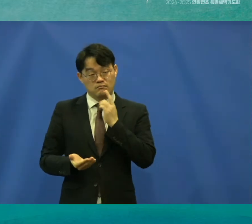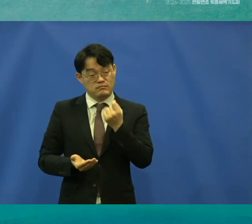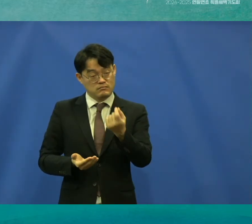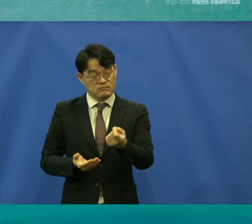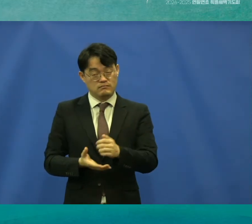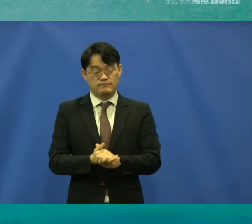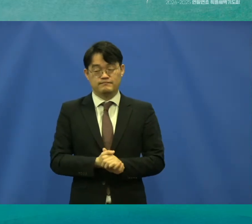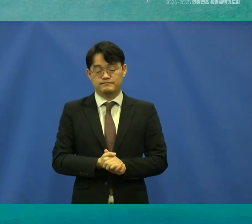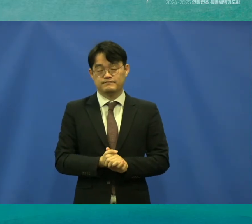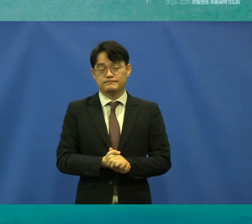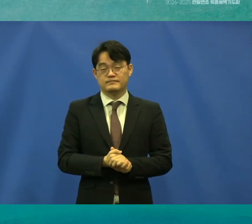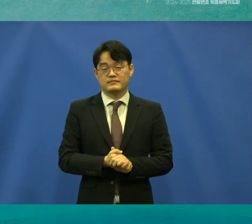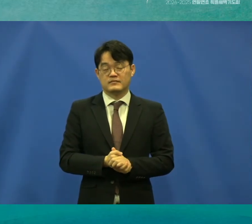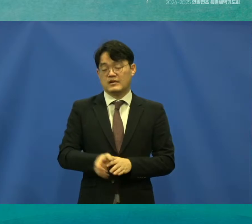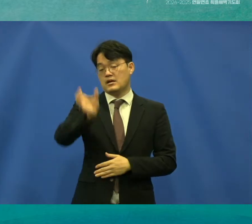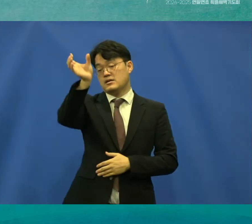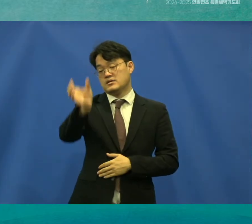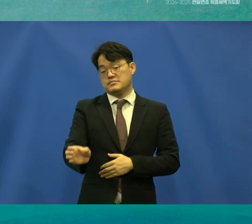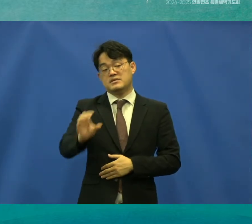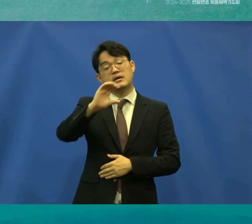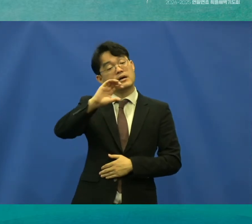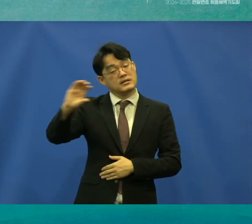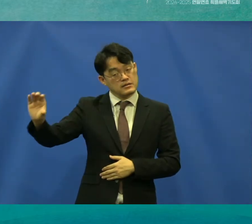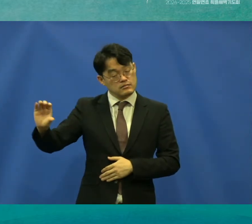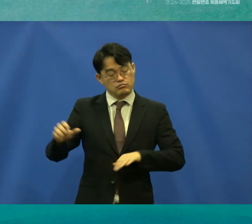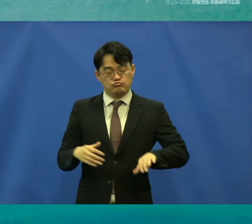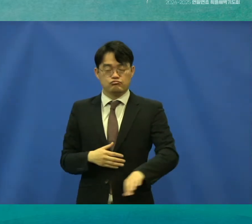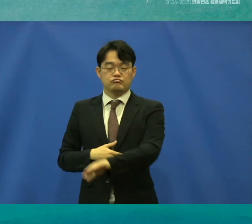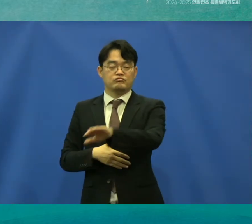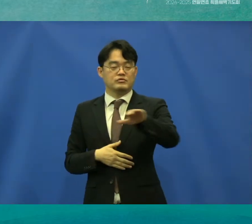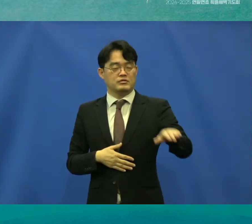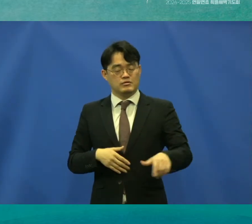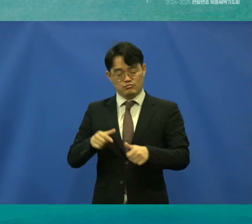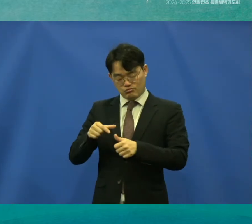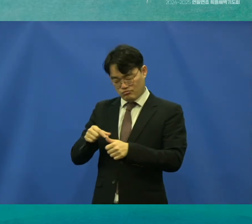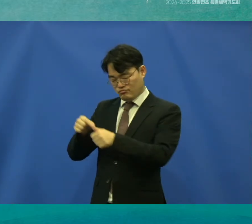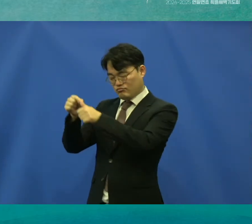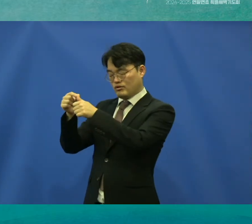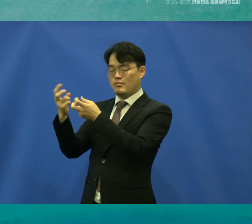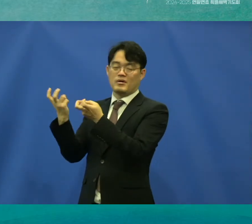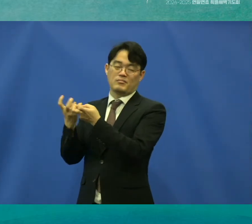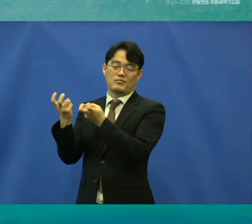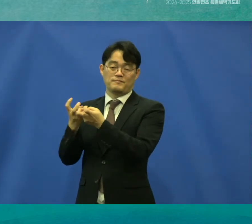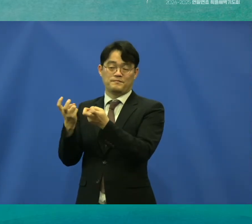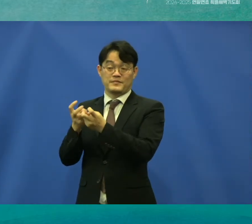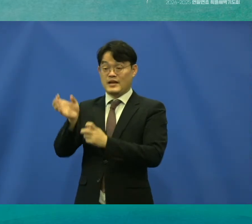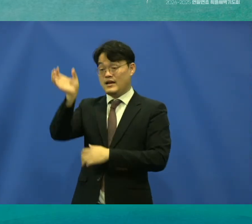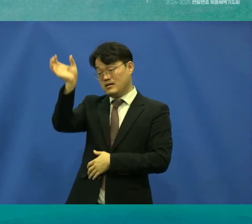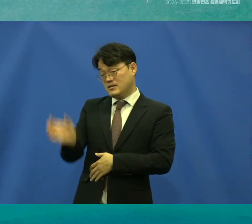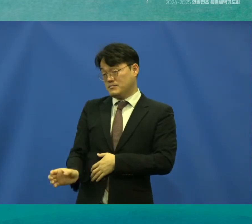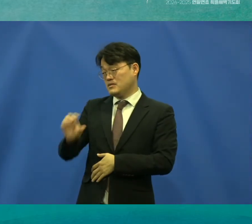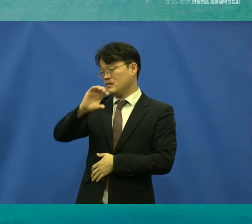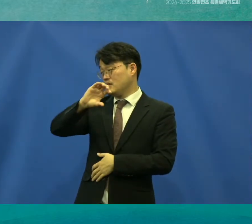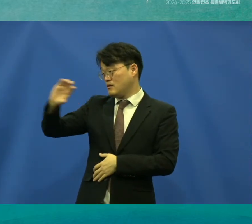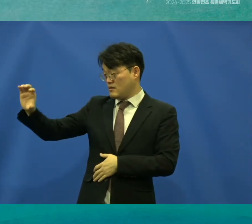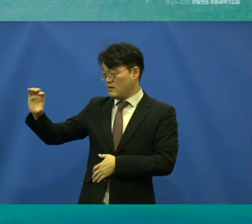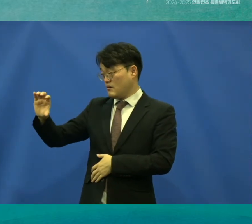이 십자가는 하나님의 구원의 방법이고 이 십자가를 받아들이지 않고는 구원을 얻을 길이 없는 것입니다.